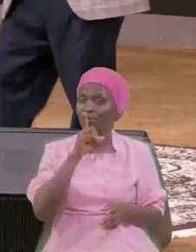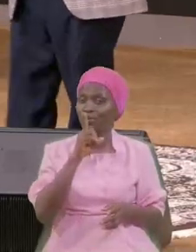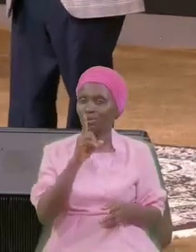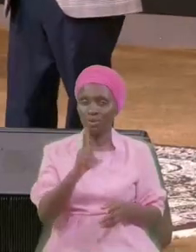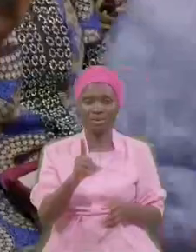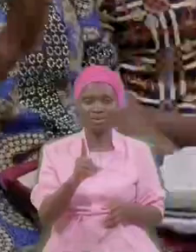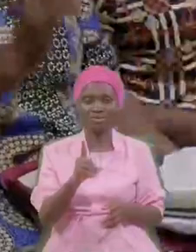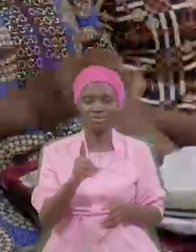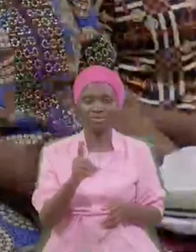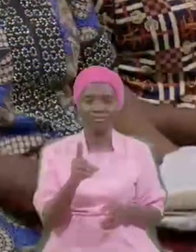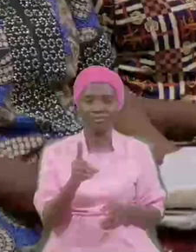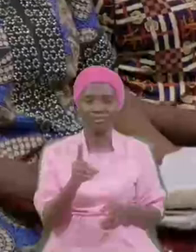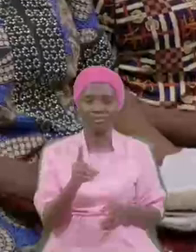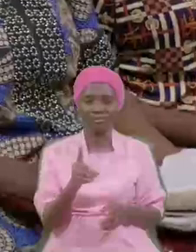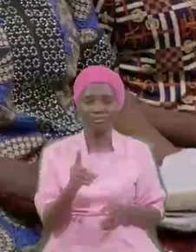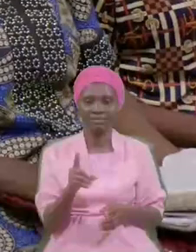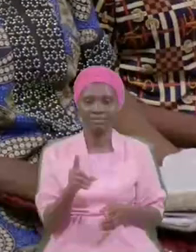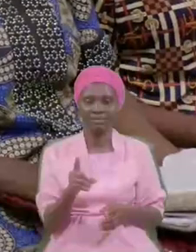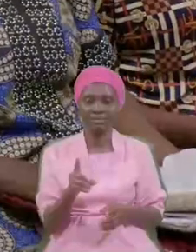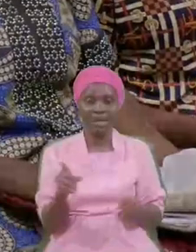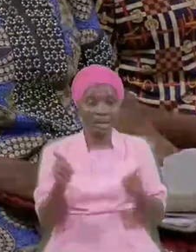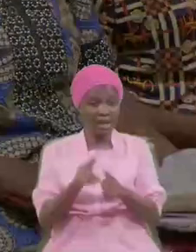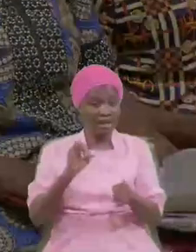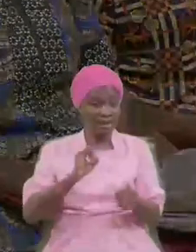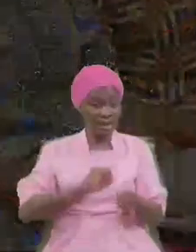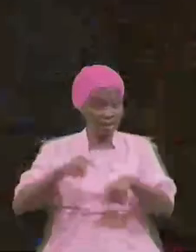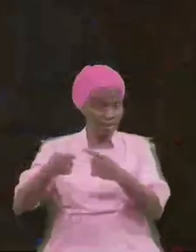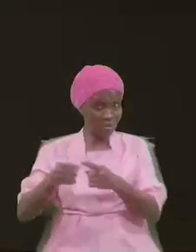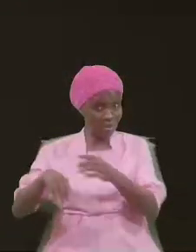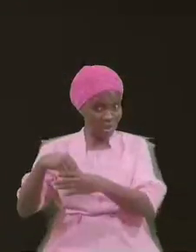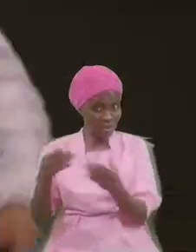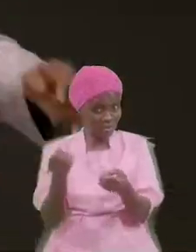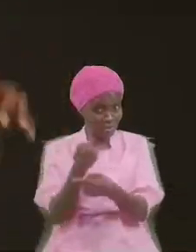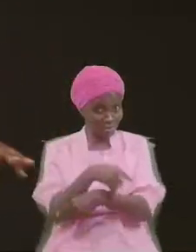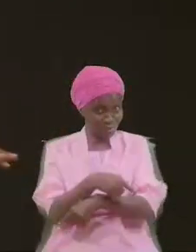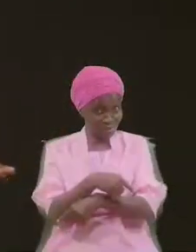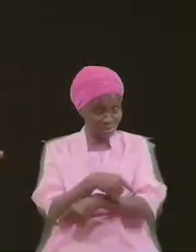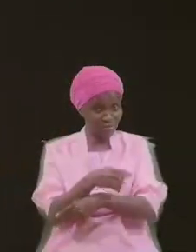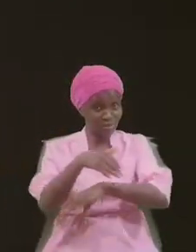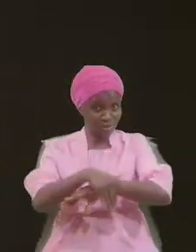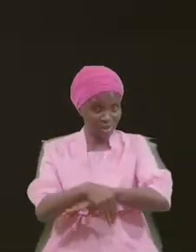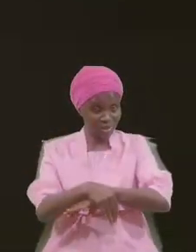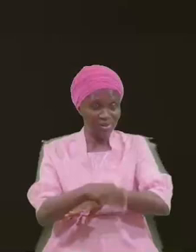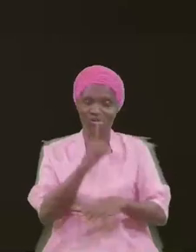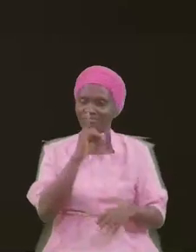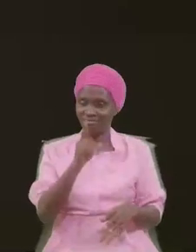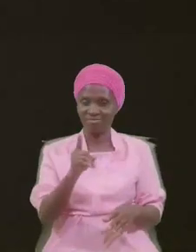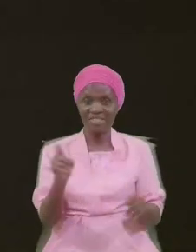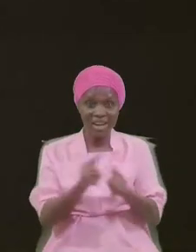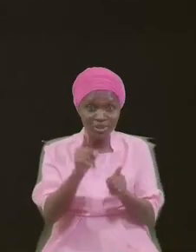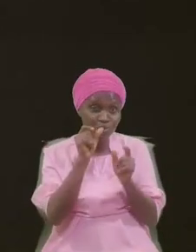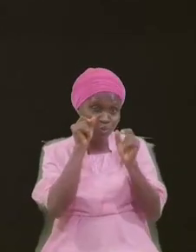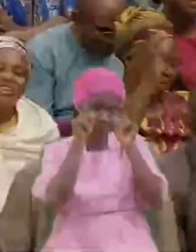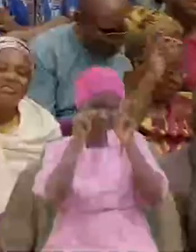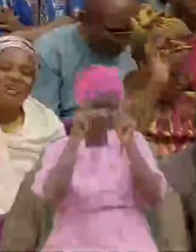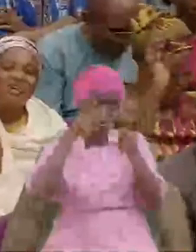certainement, comme vous sortez ce soir, certainement, comme vous allez vous réveiller demain matin,